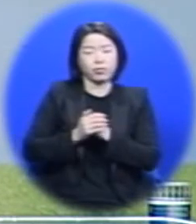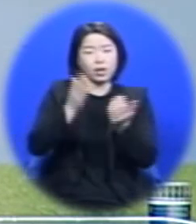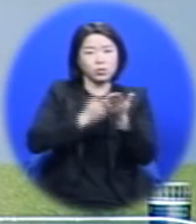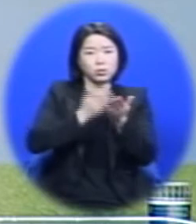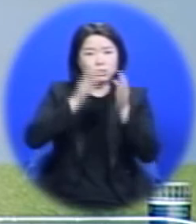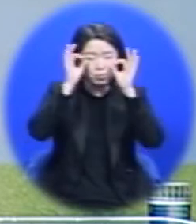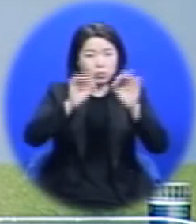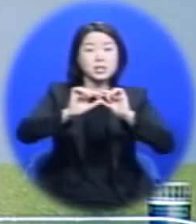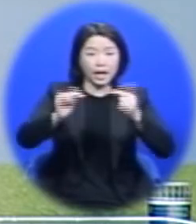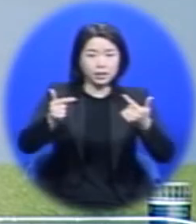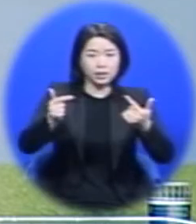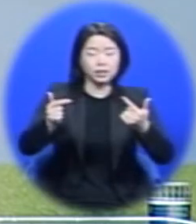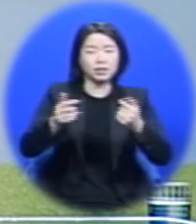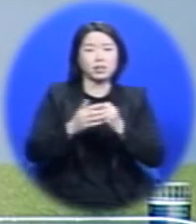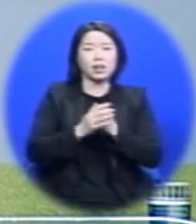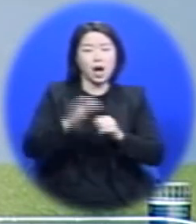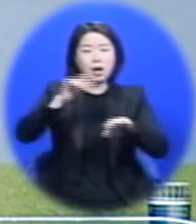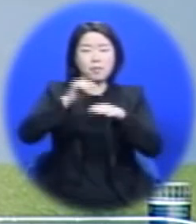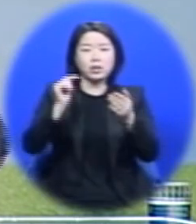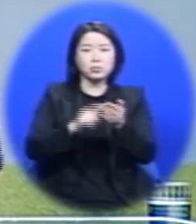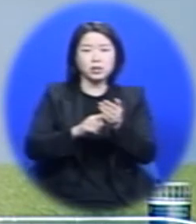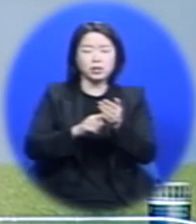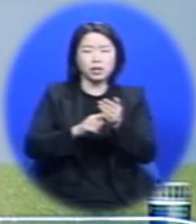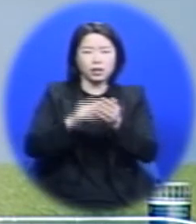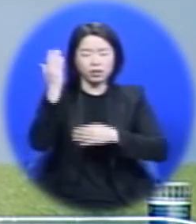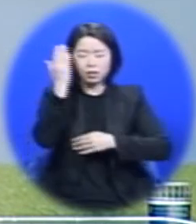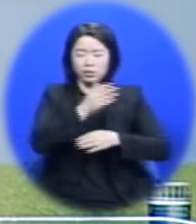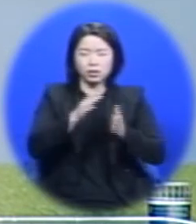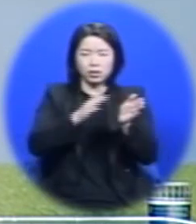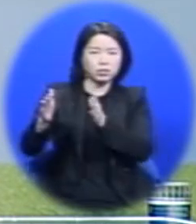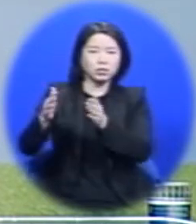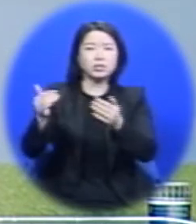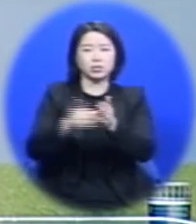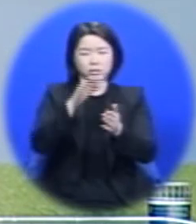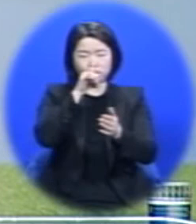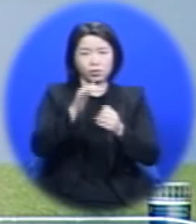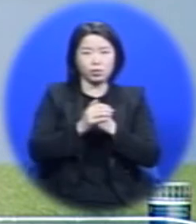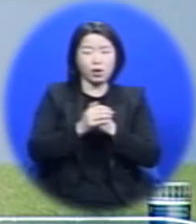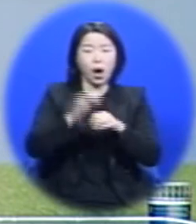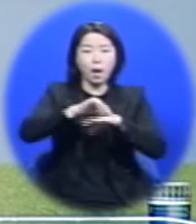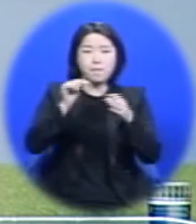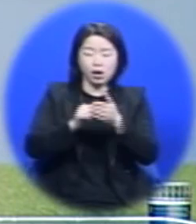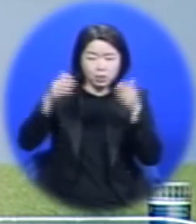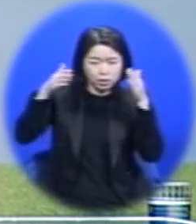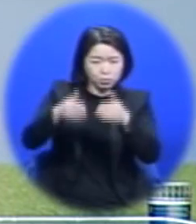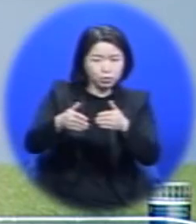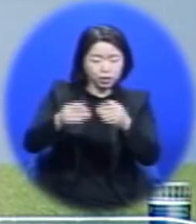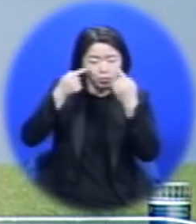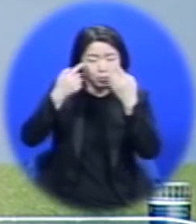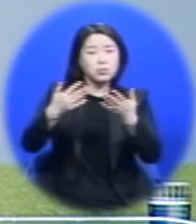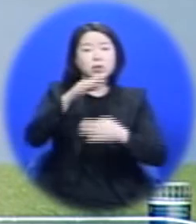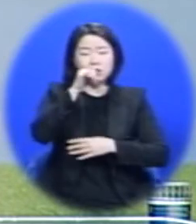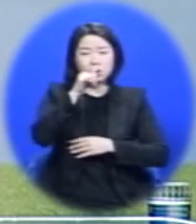뉴스를 안 보게 되니까 마음이 굉장히 정리가 돼요. 마음에 집중이 너무너무